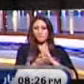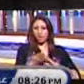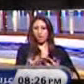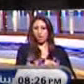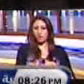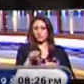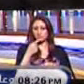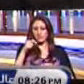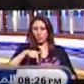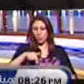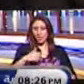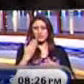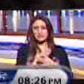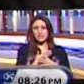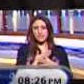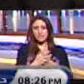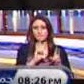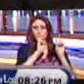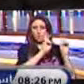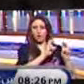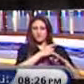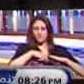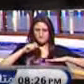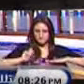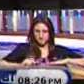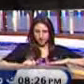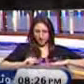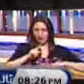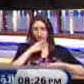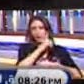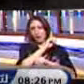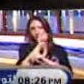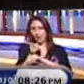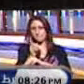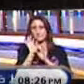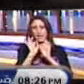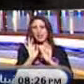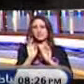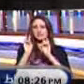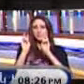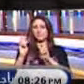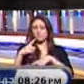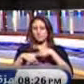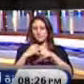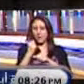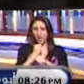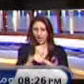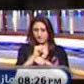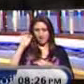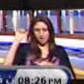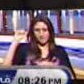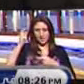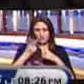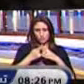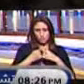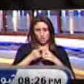لن تستشكل في القرار الصادر بمحكمة القضاء الإداري بإيقاف إجراء الانتخابات